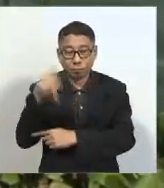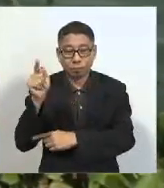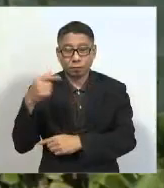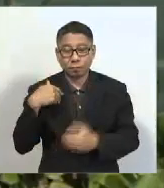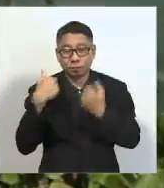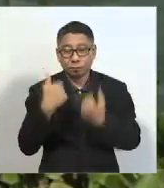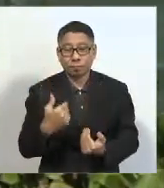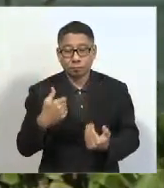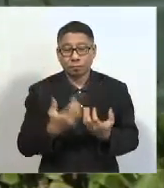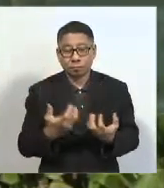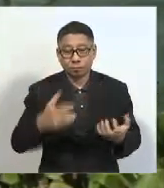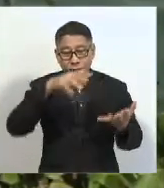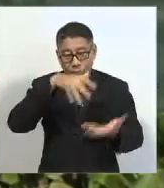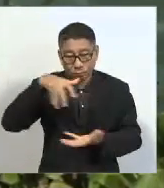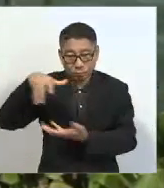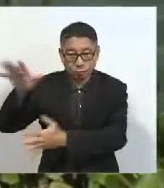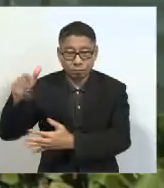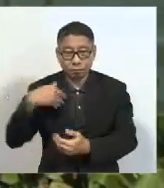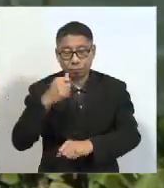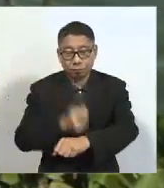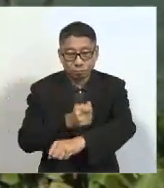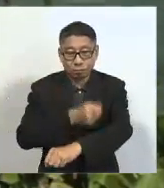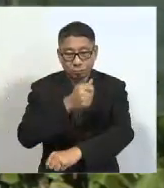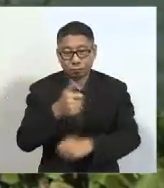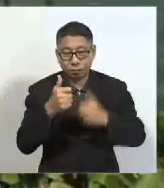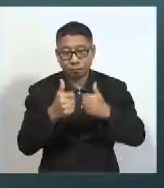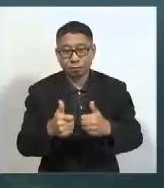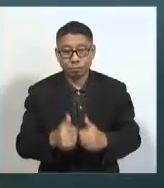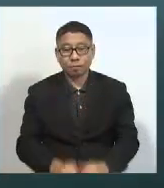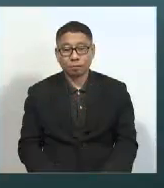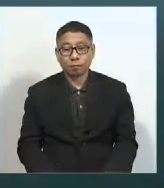ขณะนี้นะคะเป็นสินค้าส่งออกค่ะสร้างรายได้อย่างเป็นกอบเป็นกำค่ะ